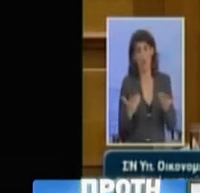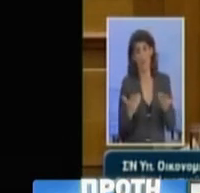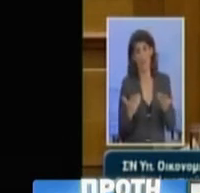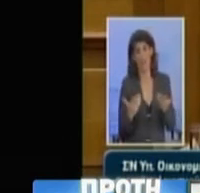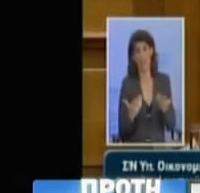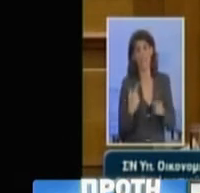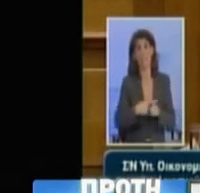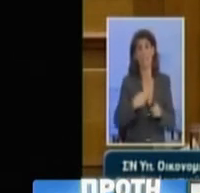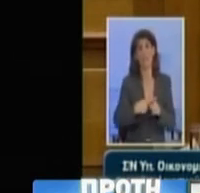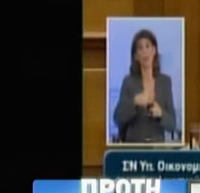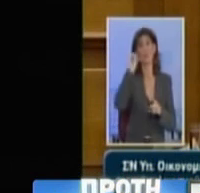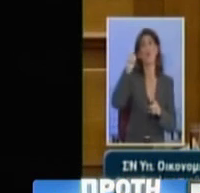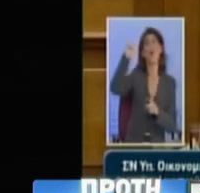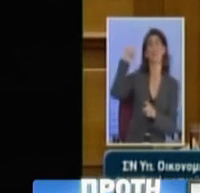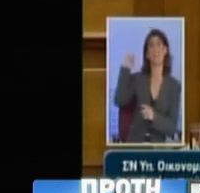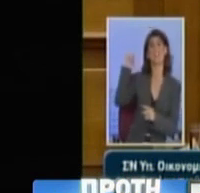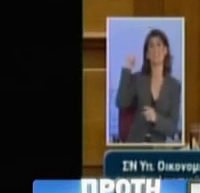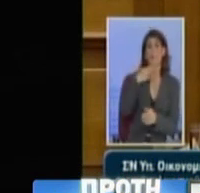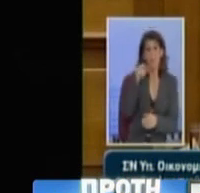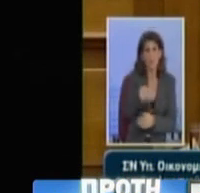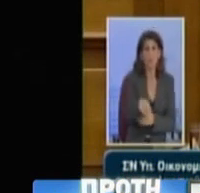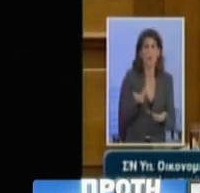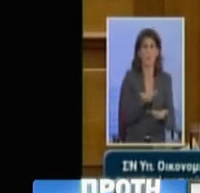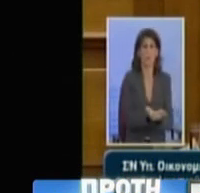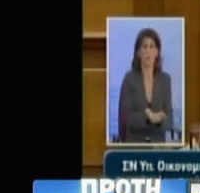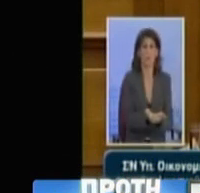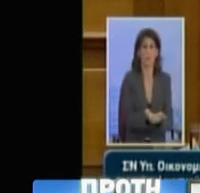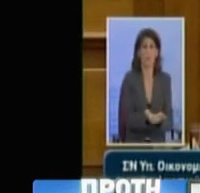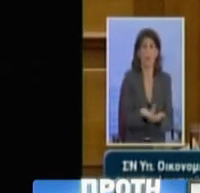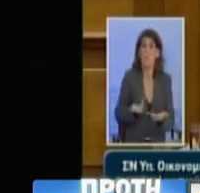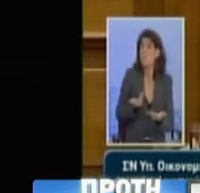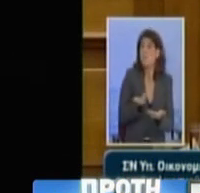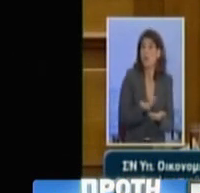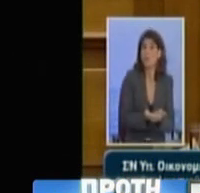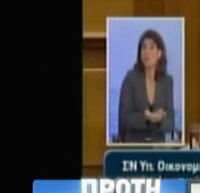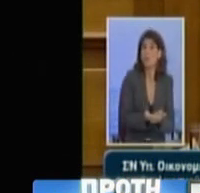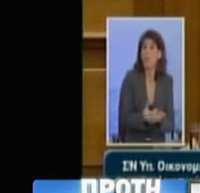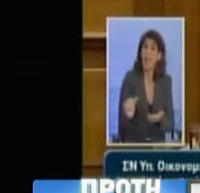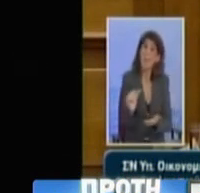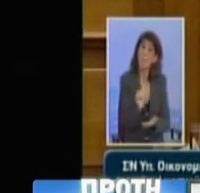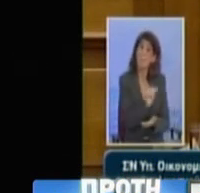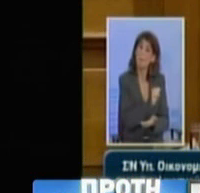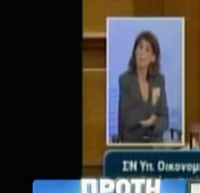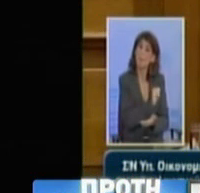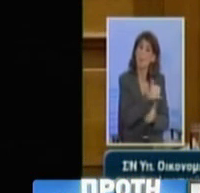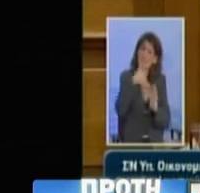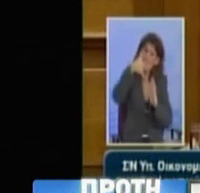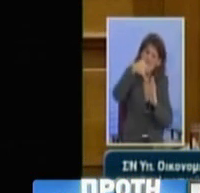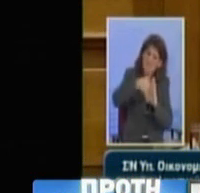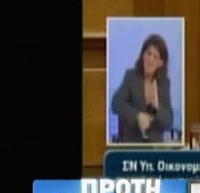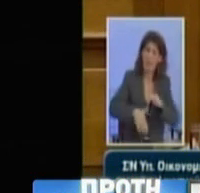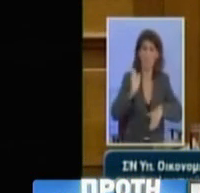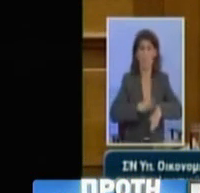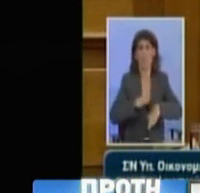τα επιτεύγματα και να γυρίσουμε όχι στην κατάσταση που ήμασταν το 2010, αλλά στο 2008. Στο σημείο αυτό